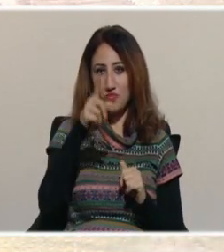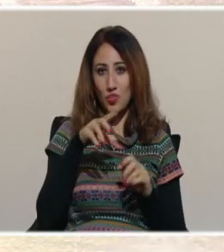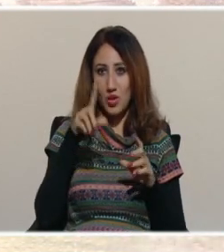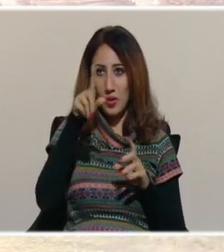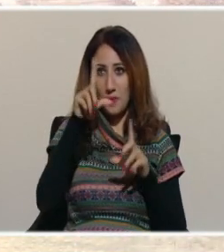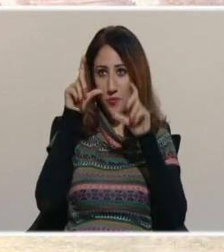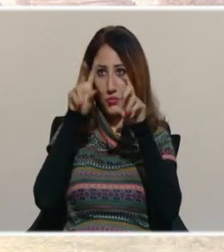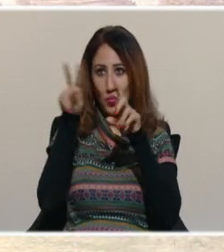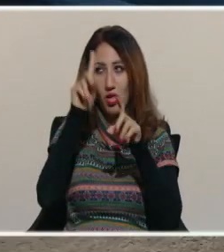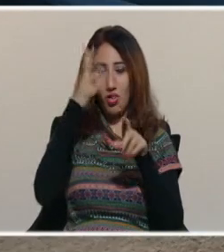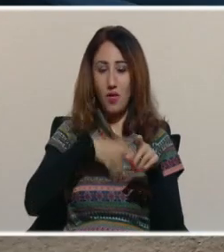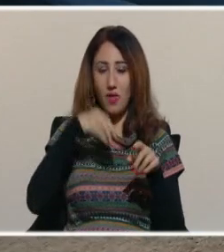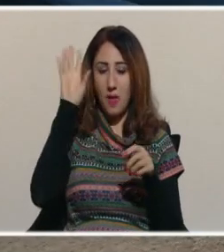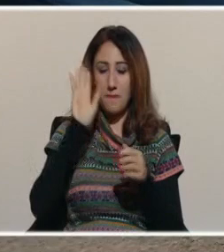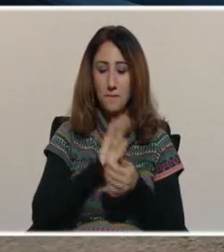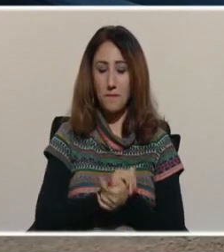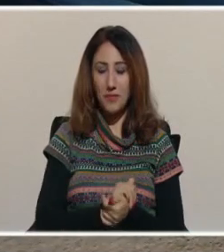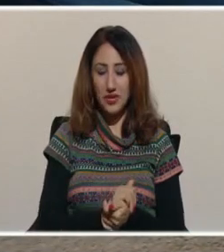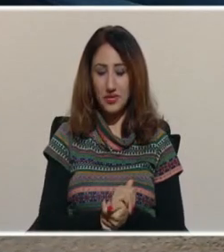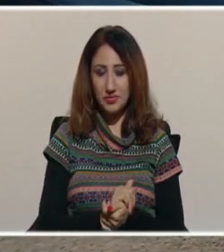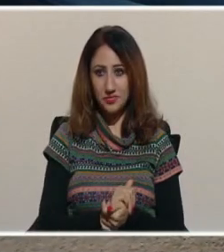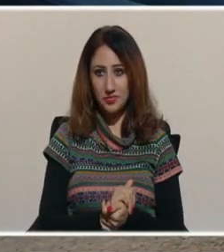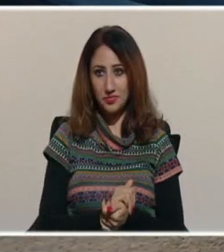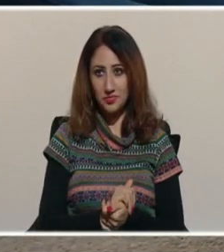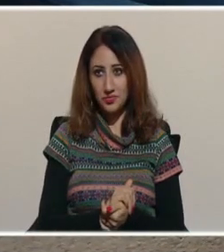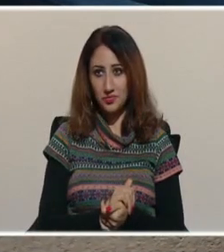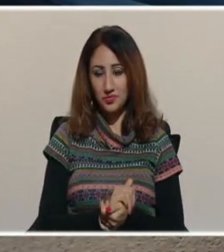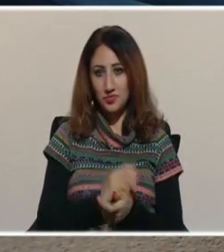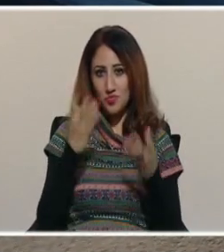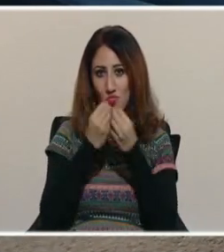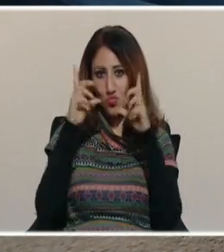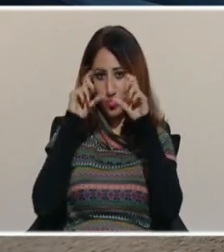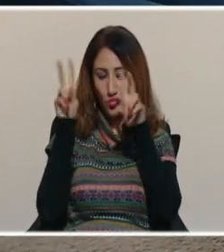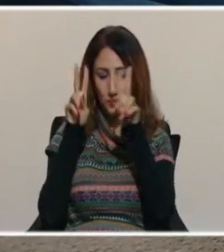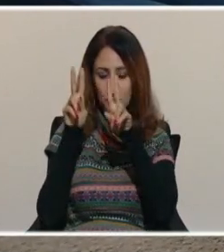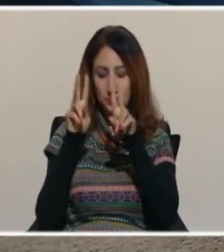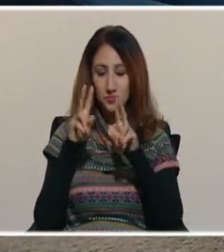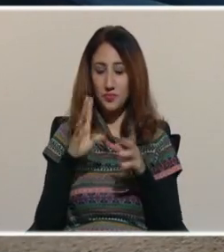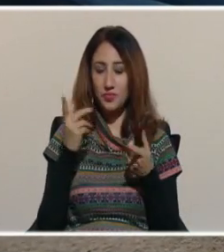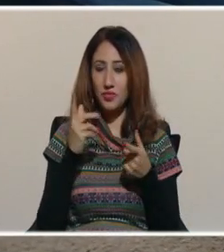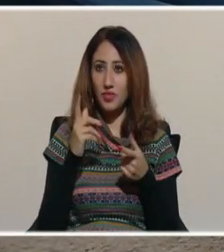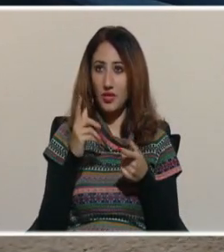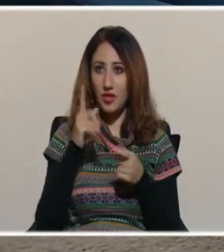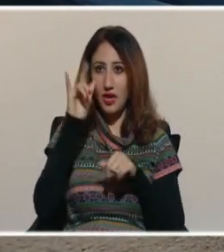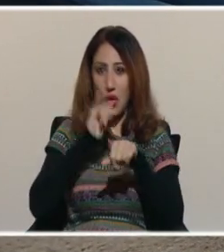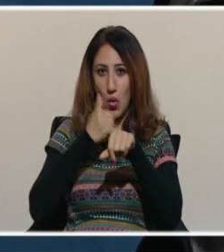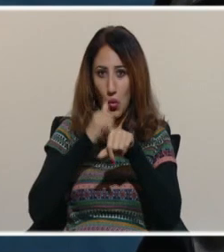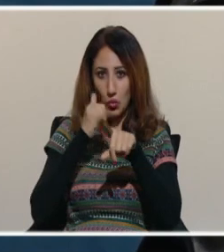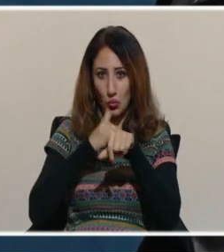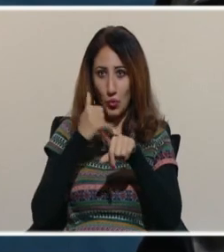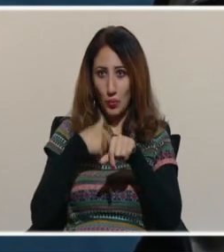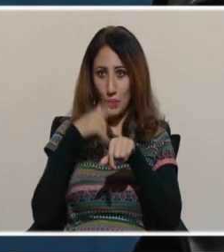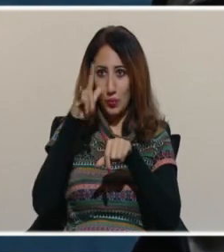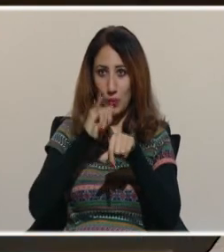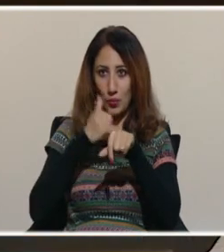وياسين. صورة اسماعيل ياسين وياسين اسماعيل ياسين مع هالة. احكي لنا الصورة دي حكايتها ايه؟ دي كانت في الخطوبة، ما انا كنت اتخطبت